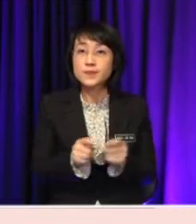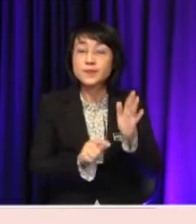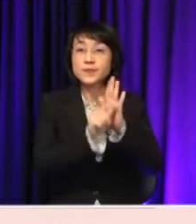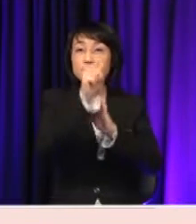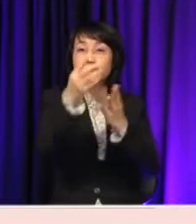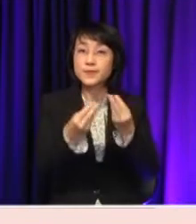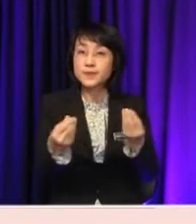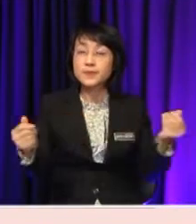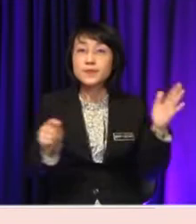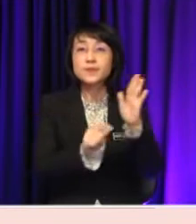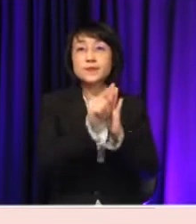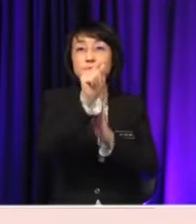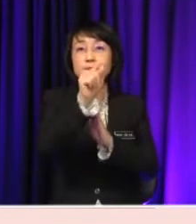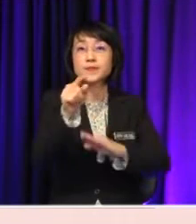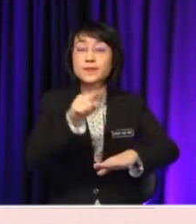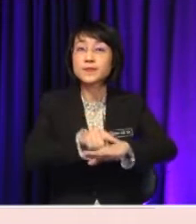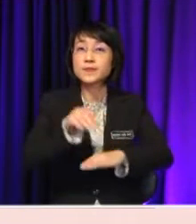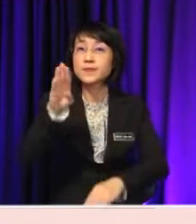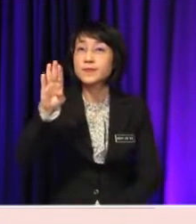kalau dibentuk